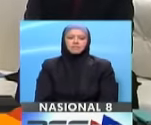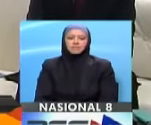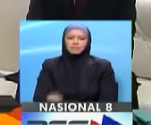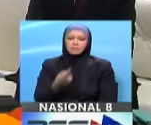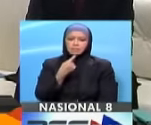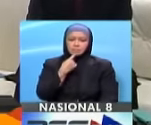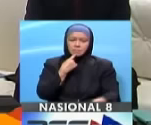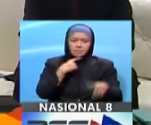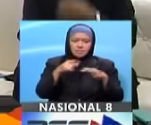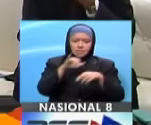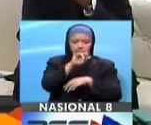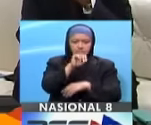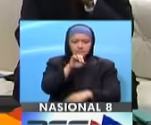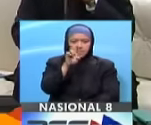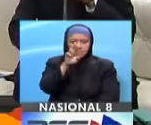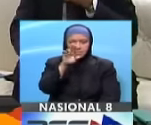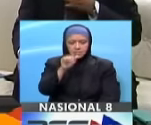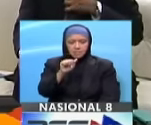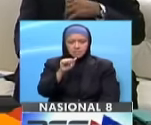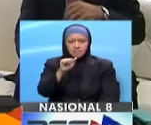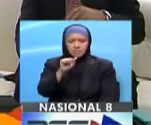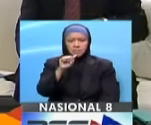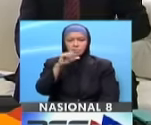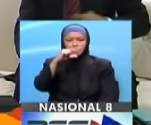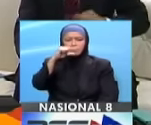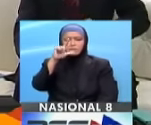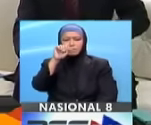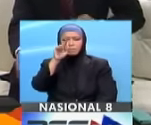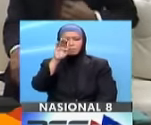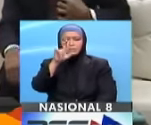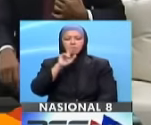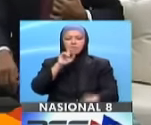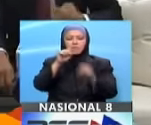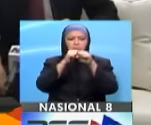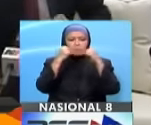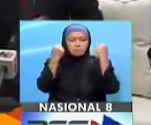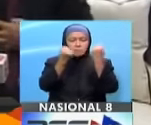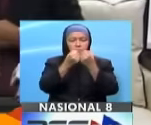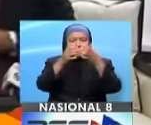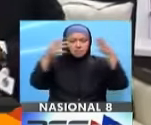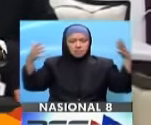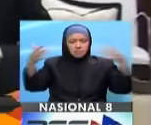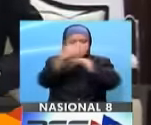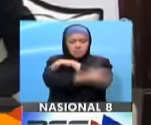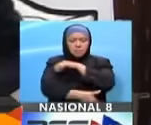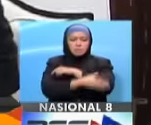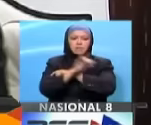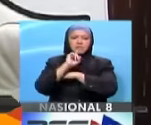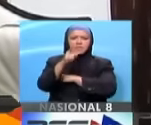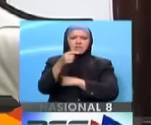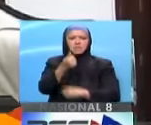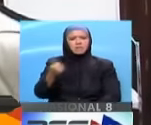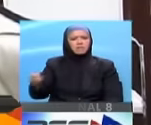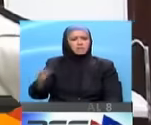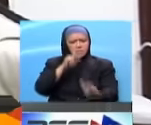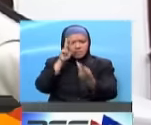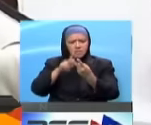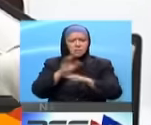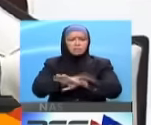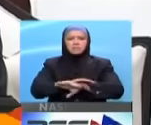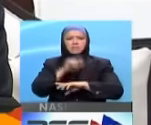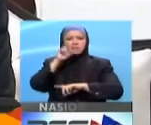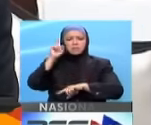Jelasnya, Edra Global Energy yang merupakan syarikat penjanaan tenaga terbesar negara merupakan aset strategik dan ia tidak sepatutnya dijual